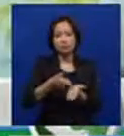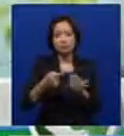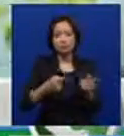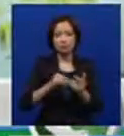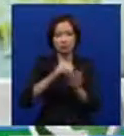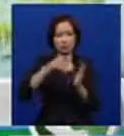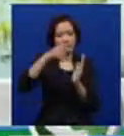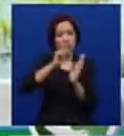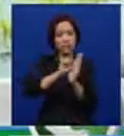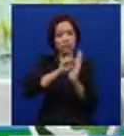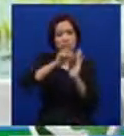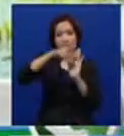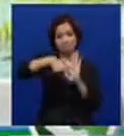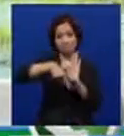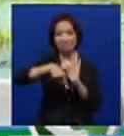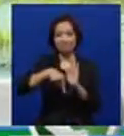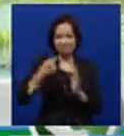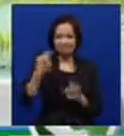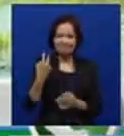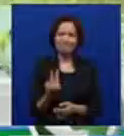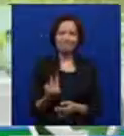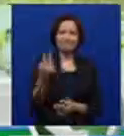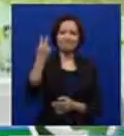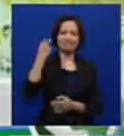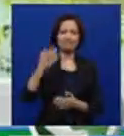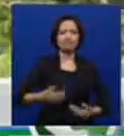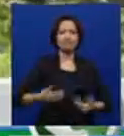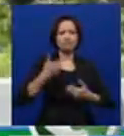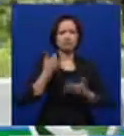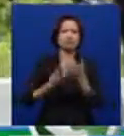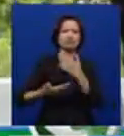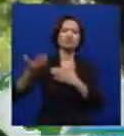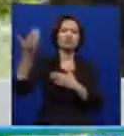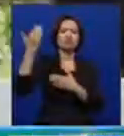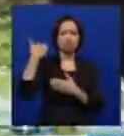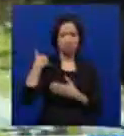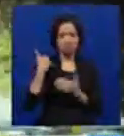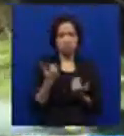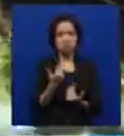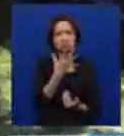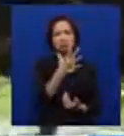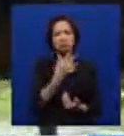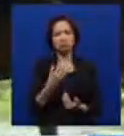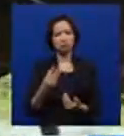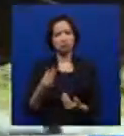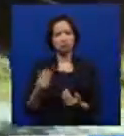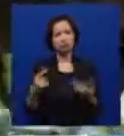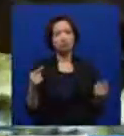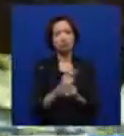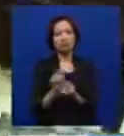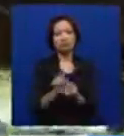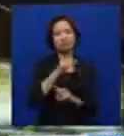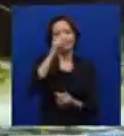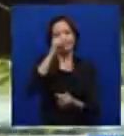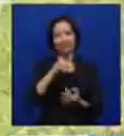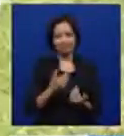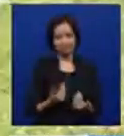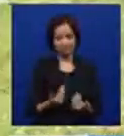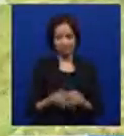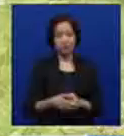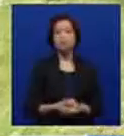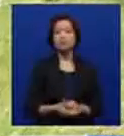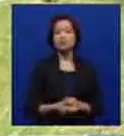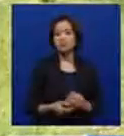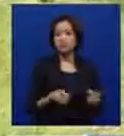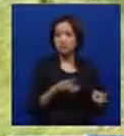ดสุพรรณบุรีนับเป็นการย้อนวิถีชีวิตเกษตรกรดั้งเดิมที่นับวันจะเริ่มจางหายไปจากสังคมไทยสำ